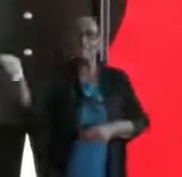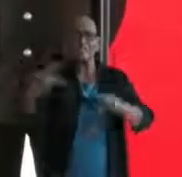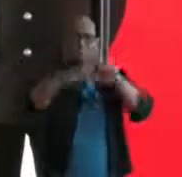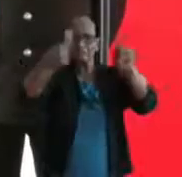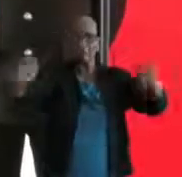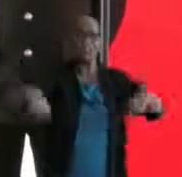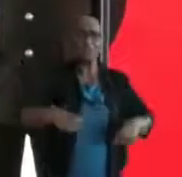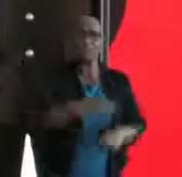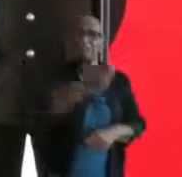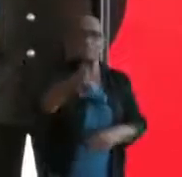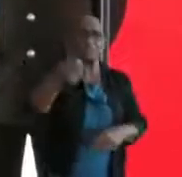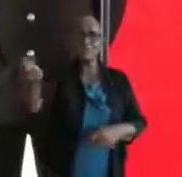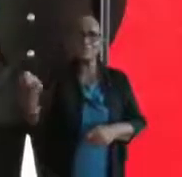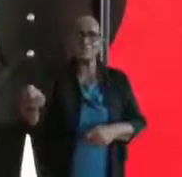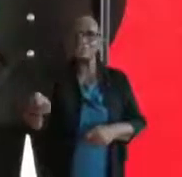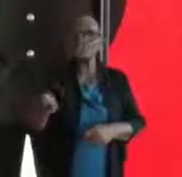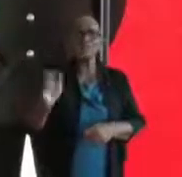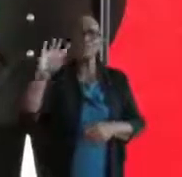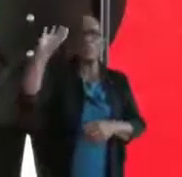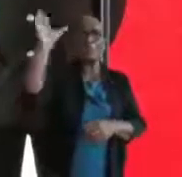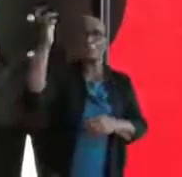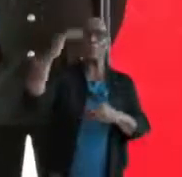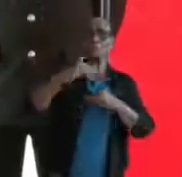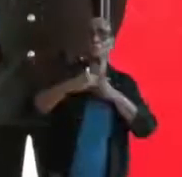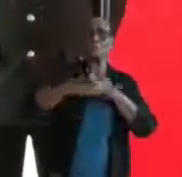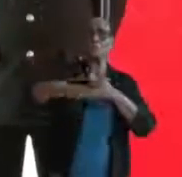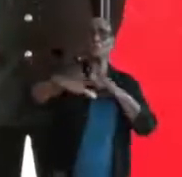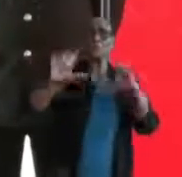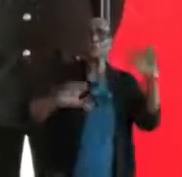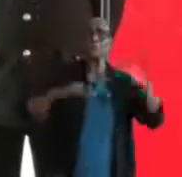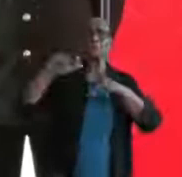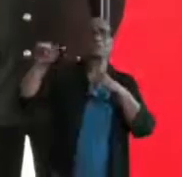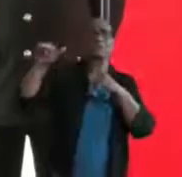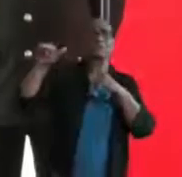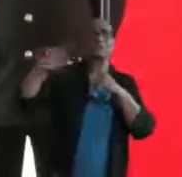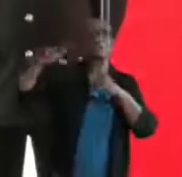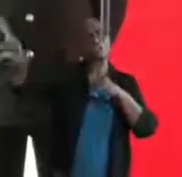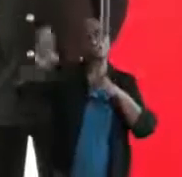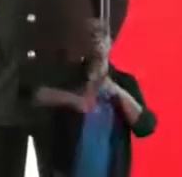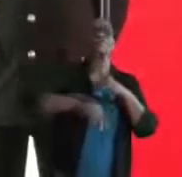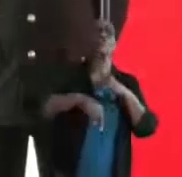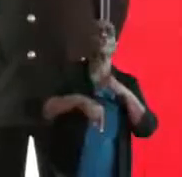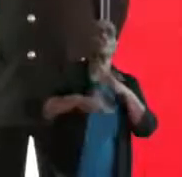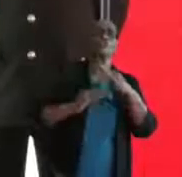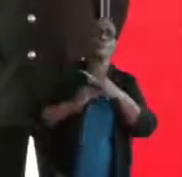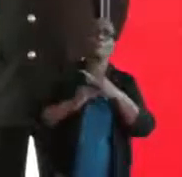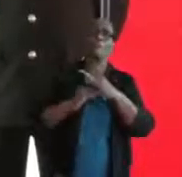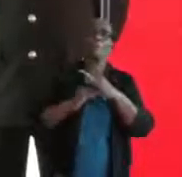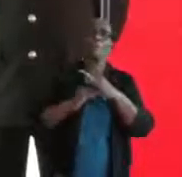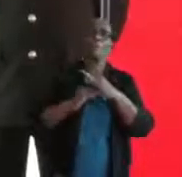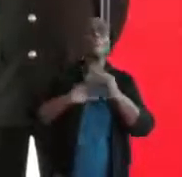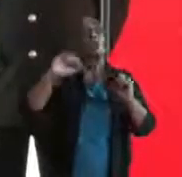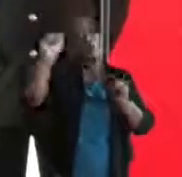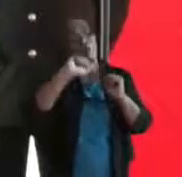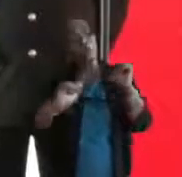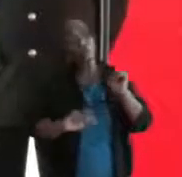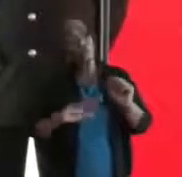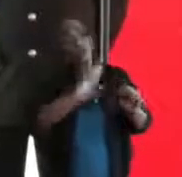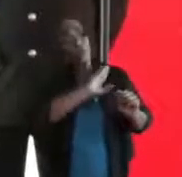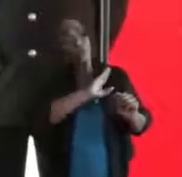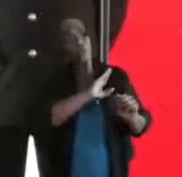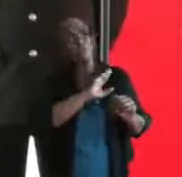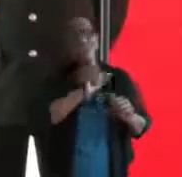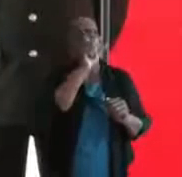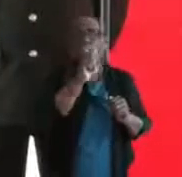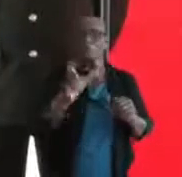zoals die van cultuurtuin zijn stopgezet of teruggedraaid en vind up schone plaats van spook